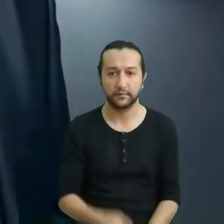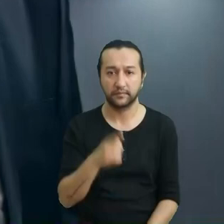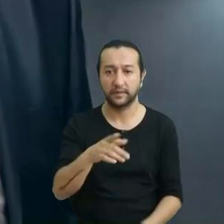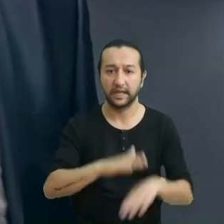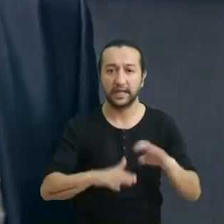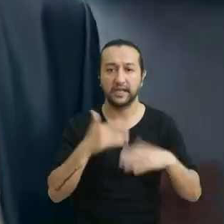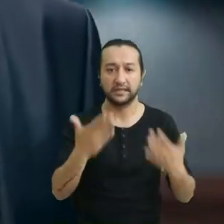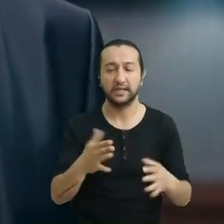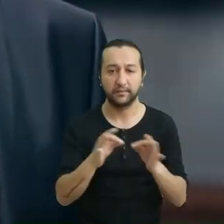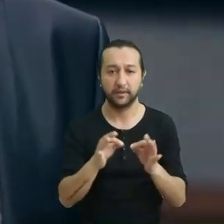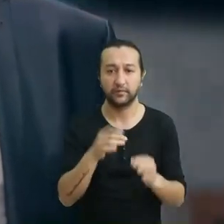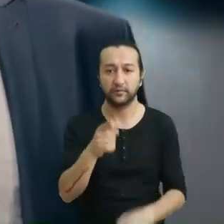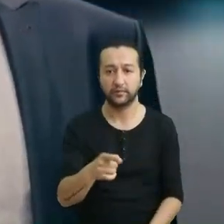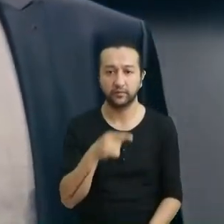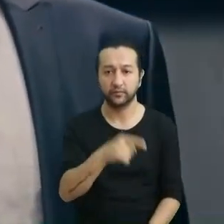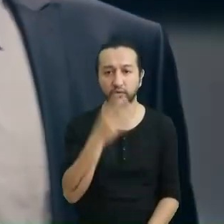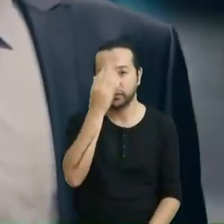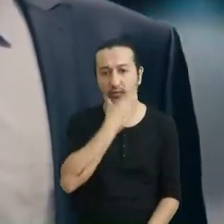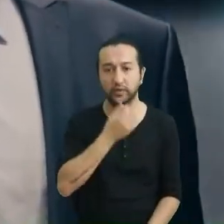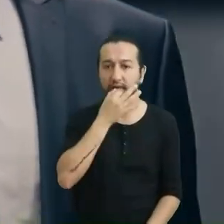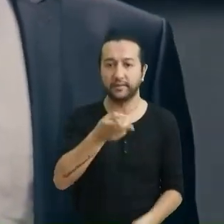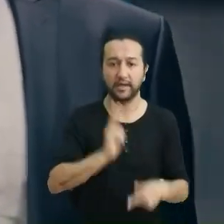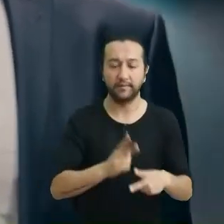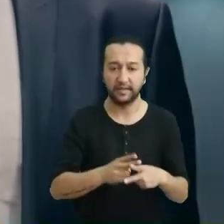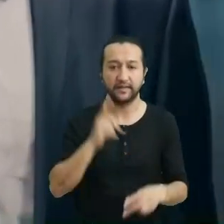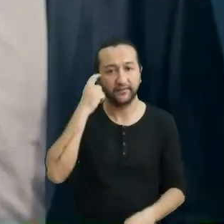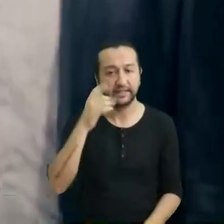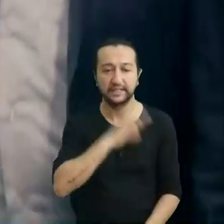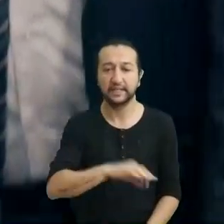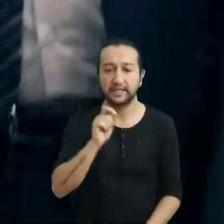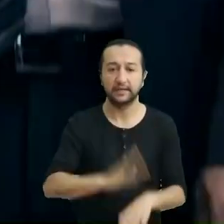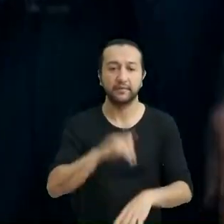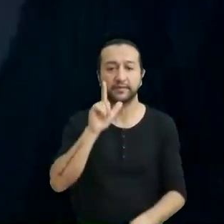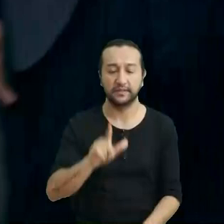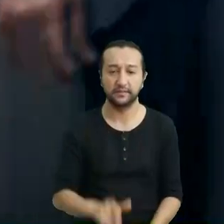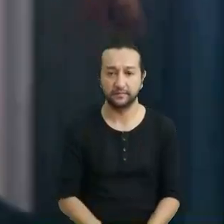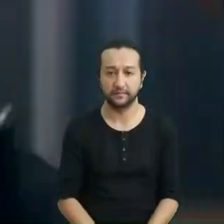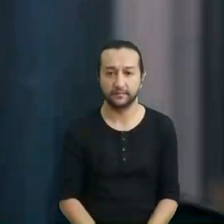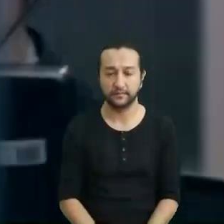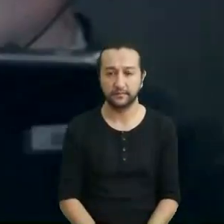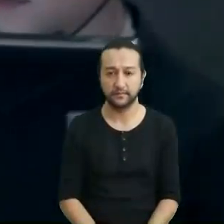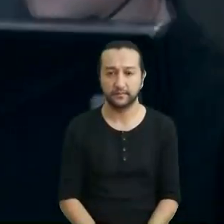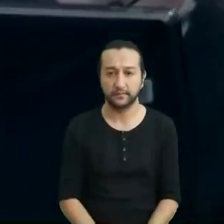Eline sağlık Begüm. Bu güzel haberi hemen değerlendirmemiz lazım.